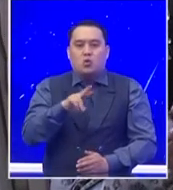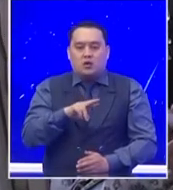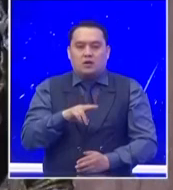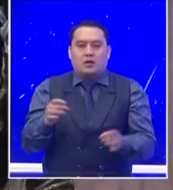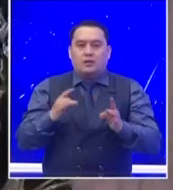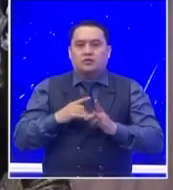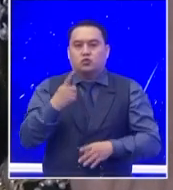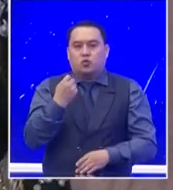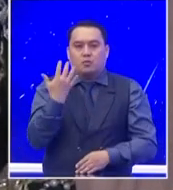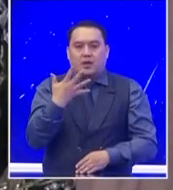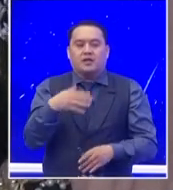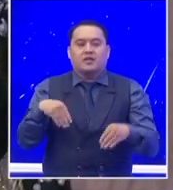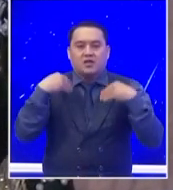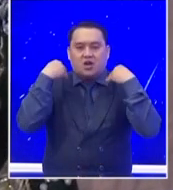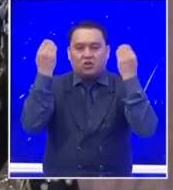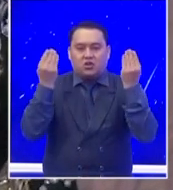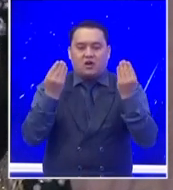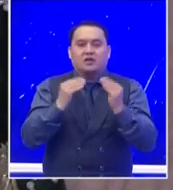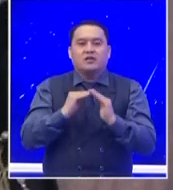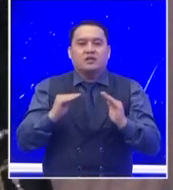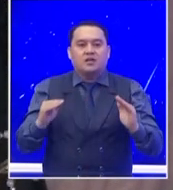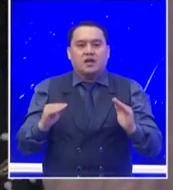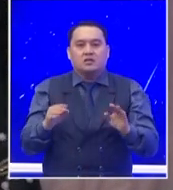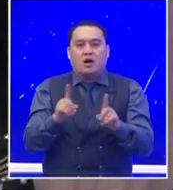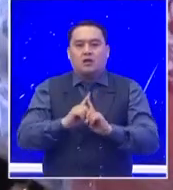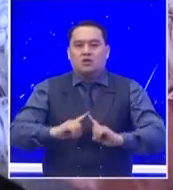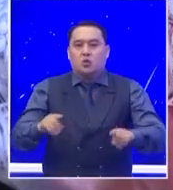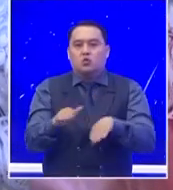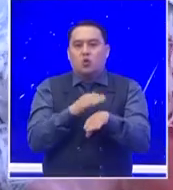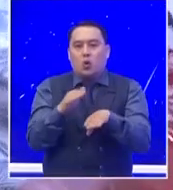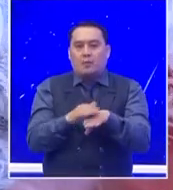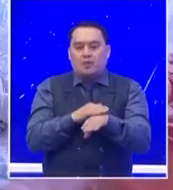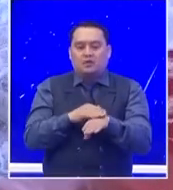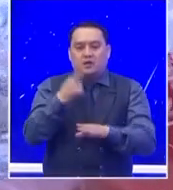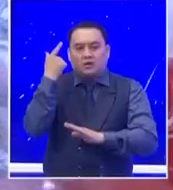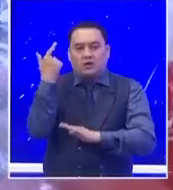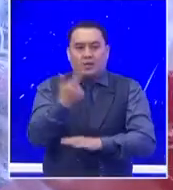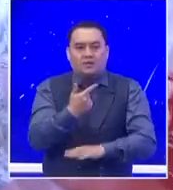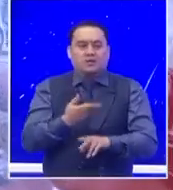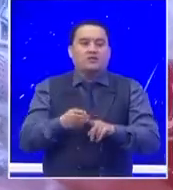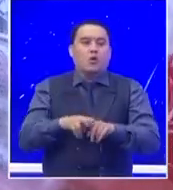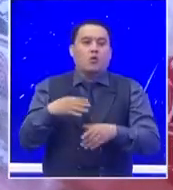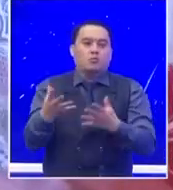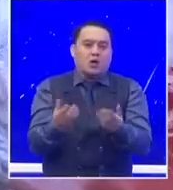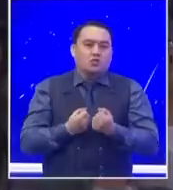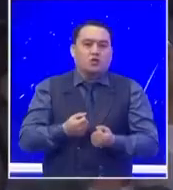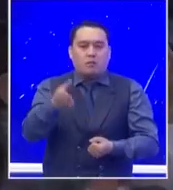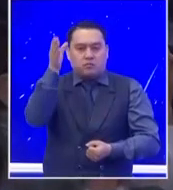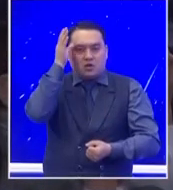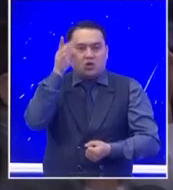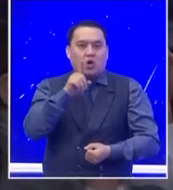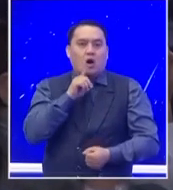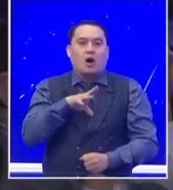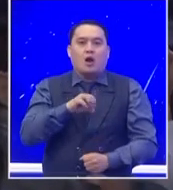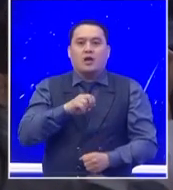отметит свой 105-й день рождения. С самого детства девочка отличала своей добротой и проницательностью. После получения образования юная